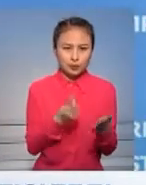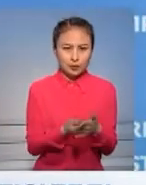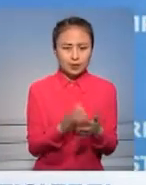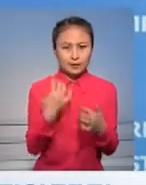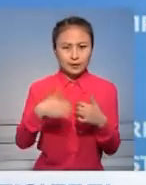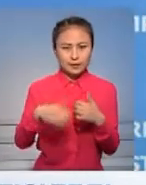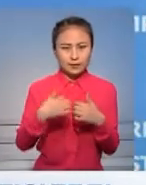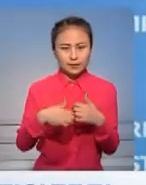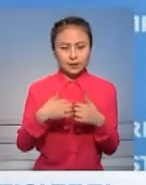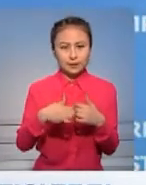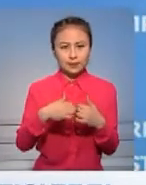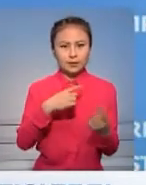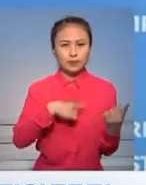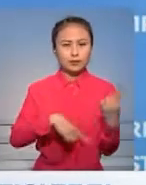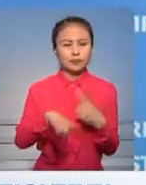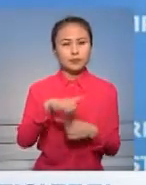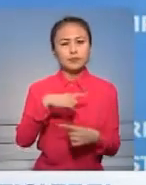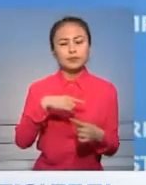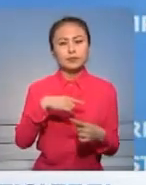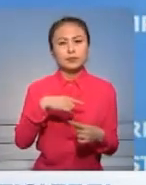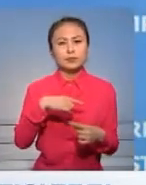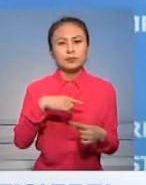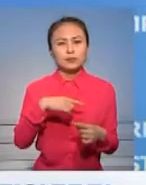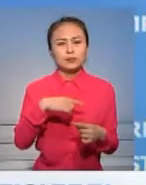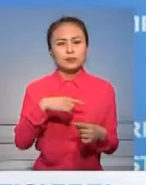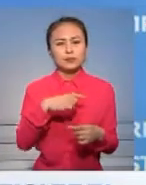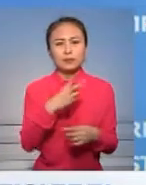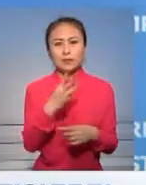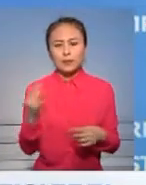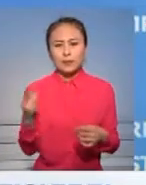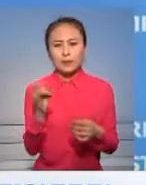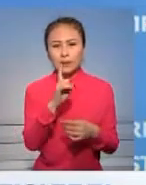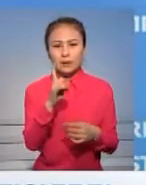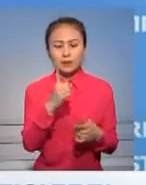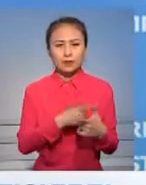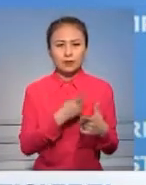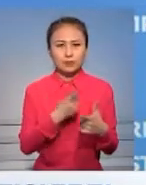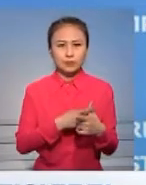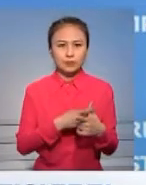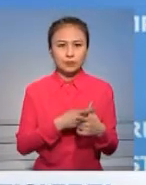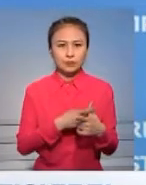Шағын қазіргіден бірнеше рет төмен жаңағы